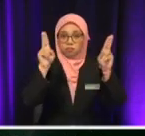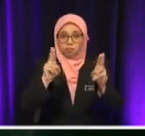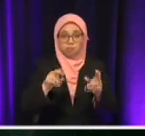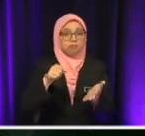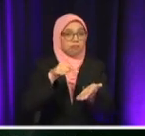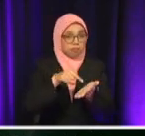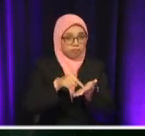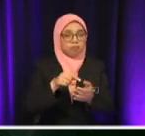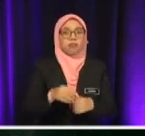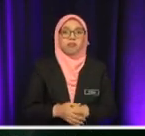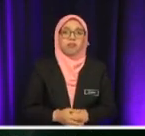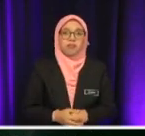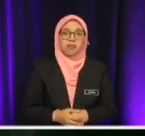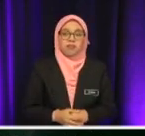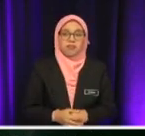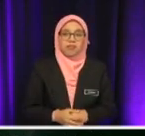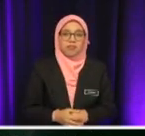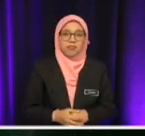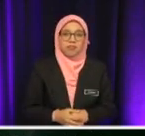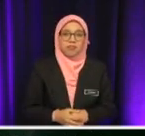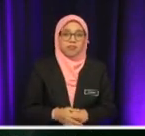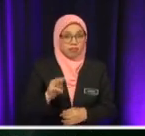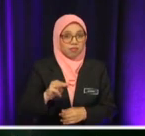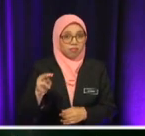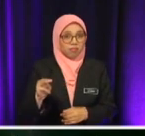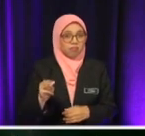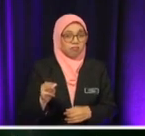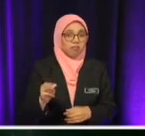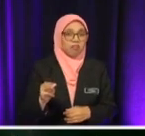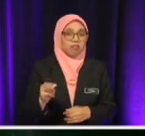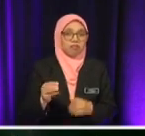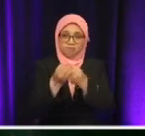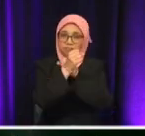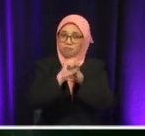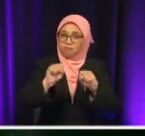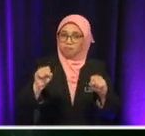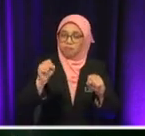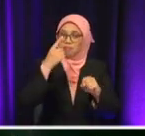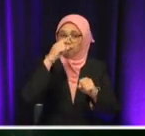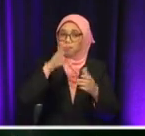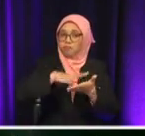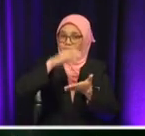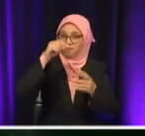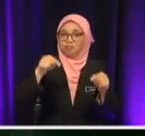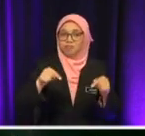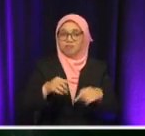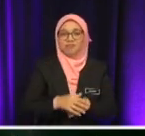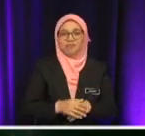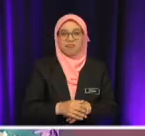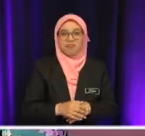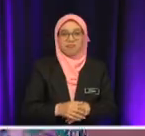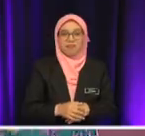ini. Baiklah, itulah dia. Okey, jadi murid-murid sila bersedia, kita akan pecut mata pelajaran ini. Silakan Cikgu Ida. Terima kasih